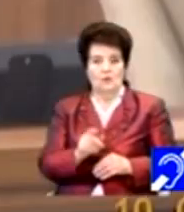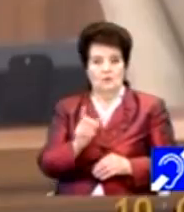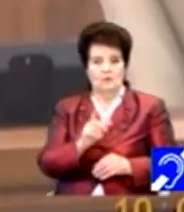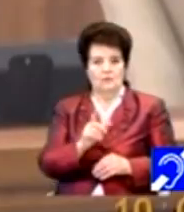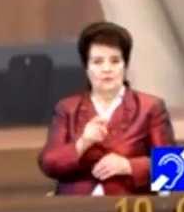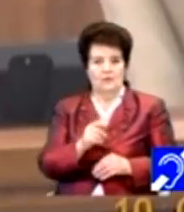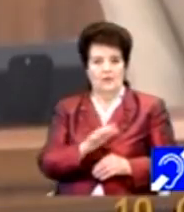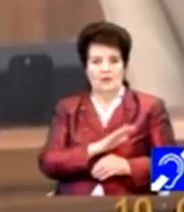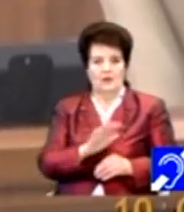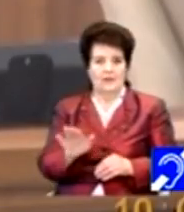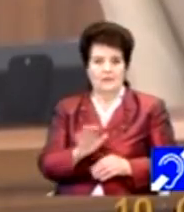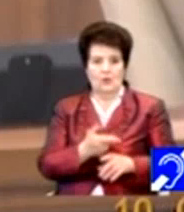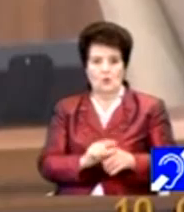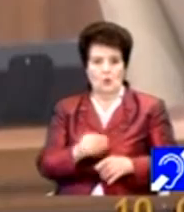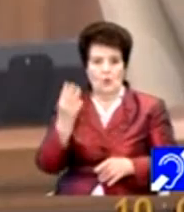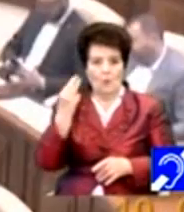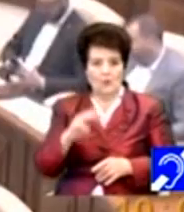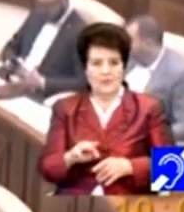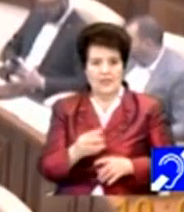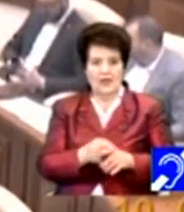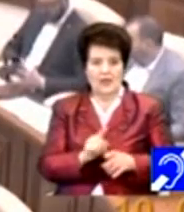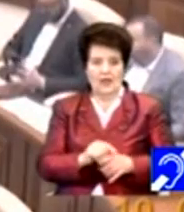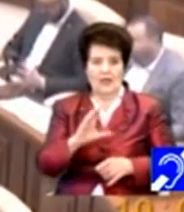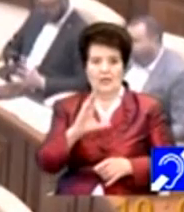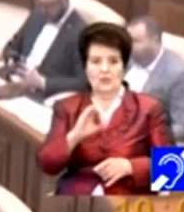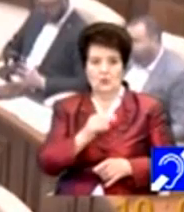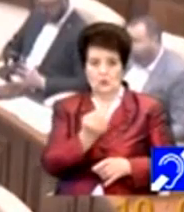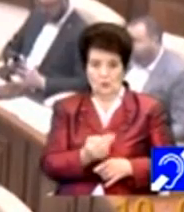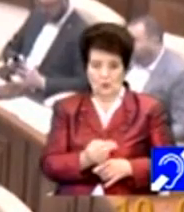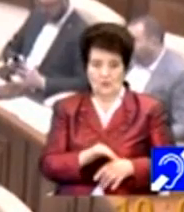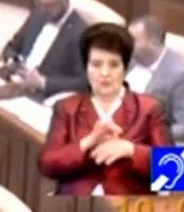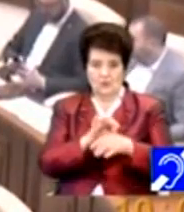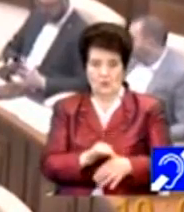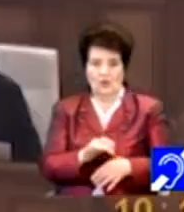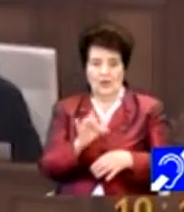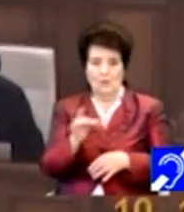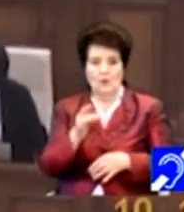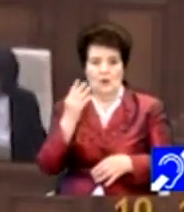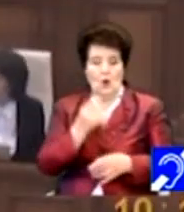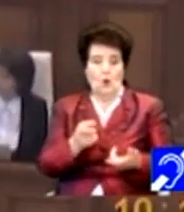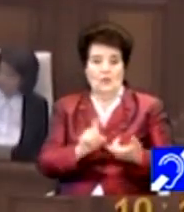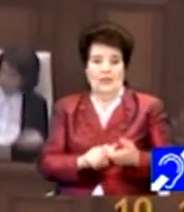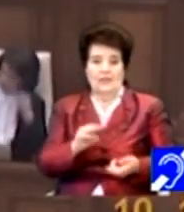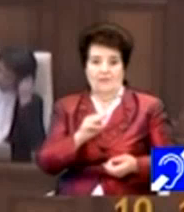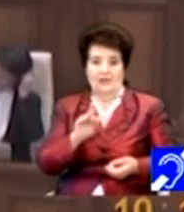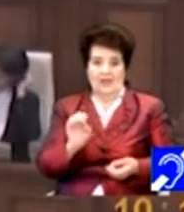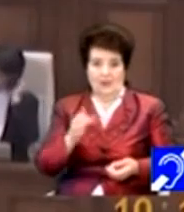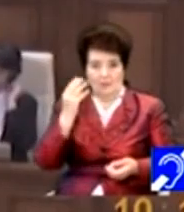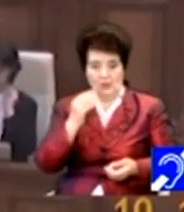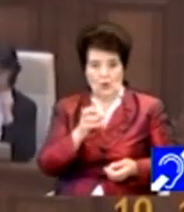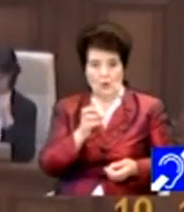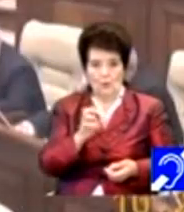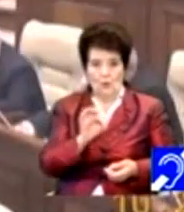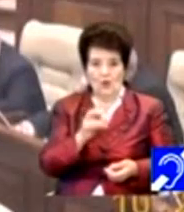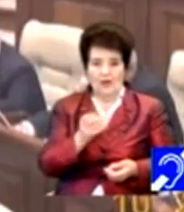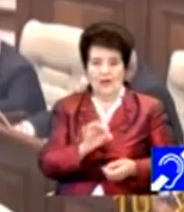dictatorială. Eu nu cred că asta este modelul pe care Partidul Socialiștilor vrea să ducă Republica Moldova. Contactat de TVR Moldova, socialistul Vasile Bolea